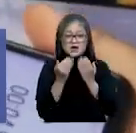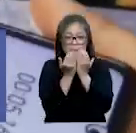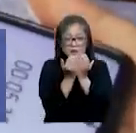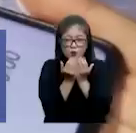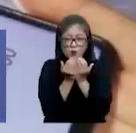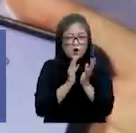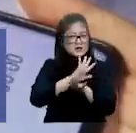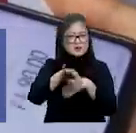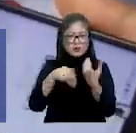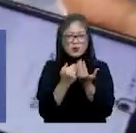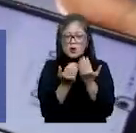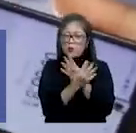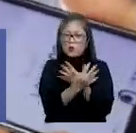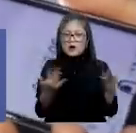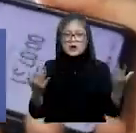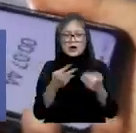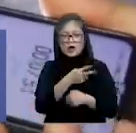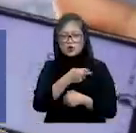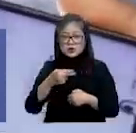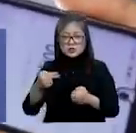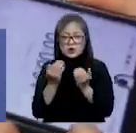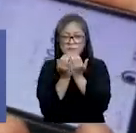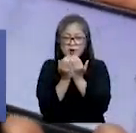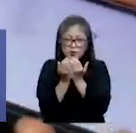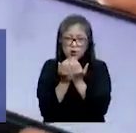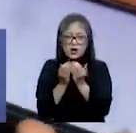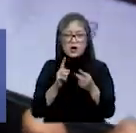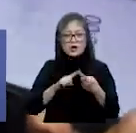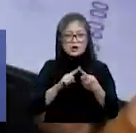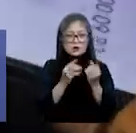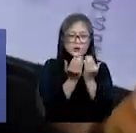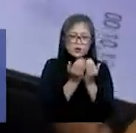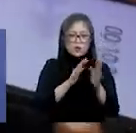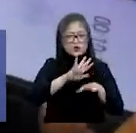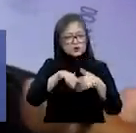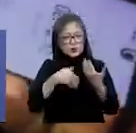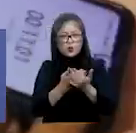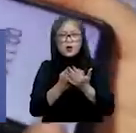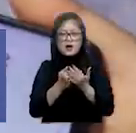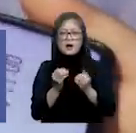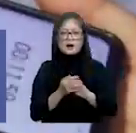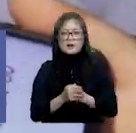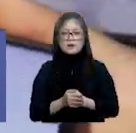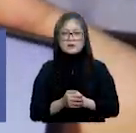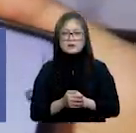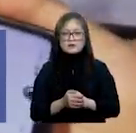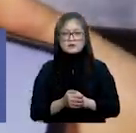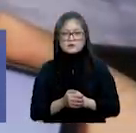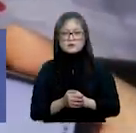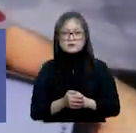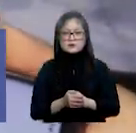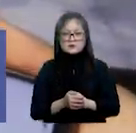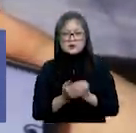masyarakat Indonesia masyarakat negara khususnya kawan-kawan di Tenggarong ternyata